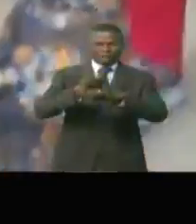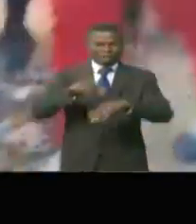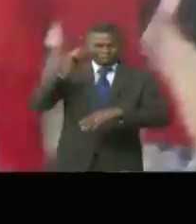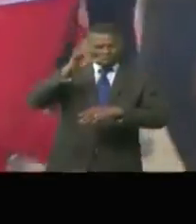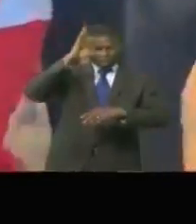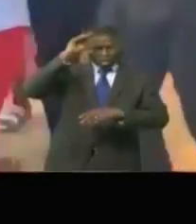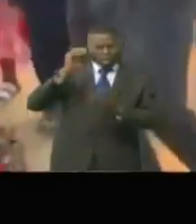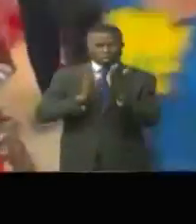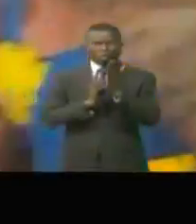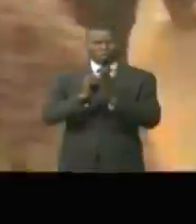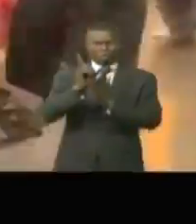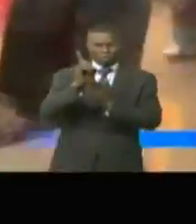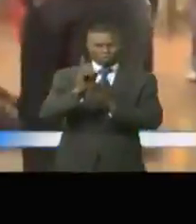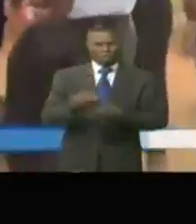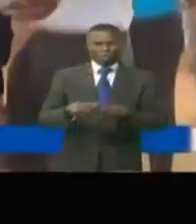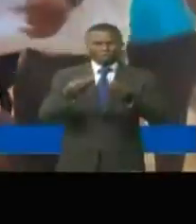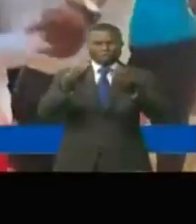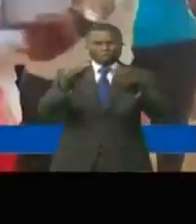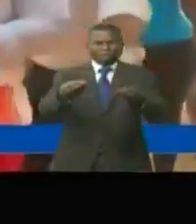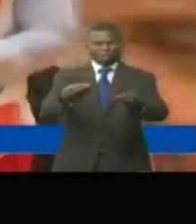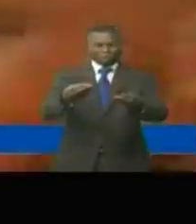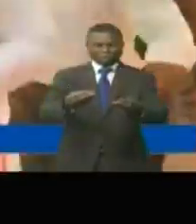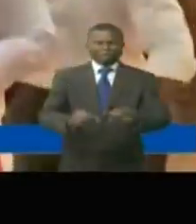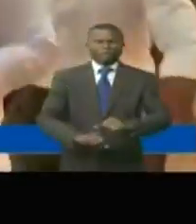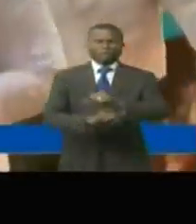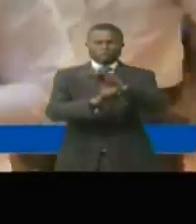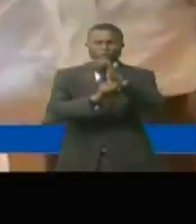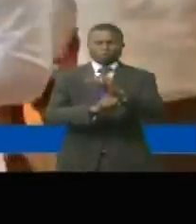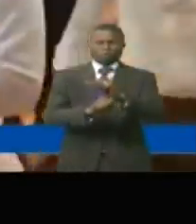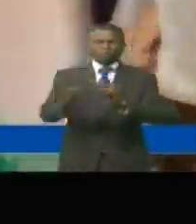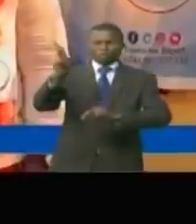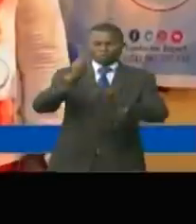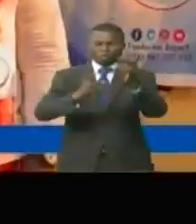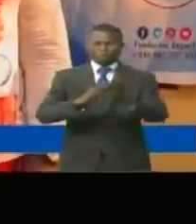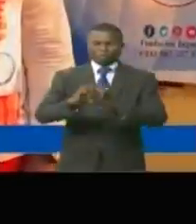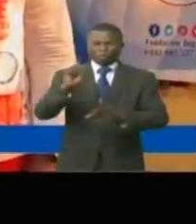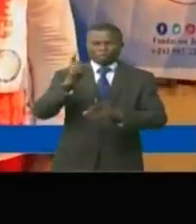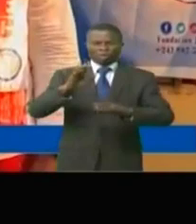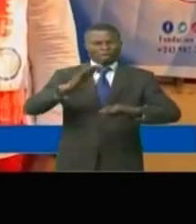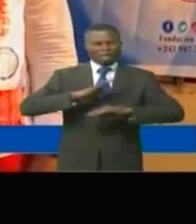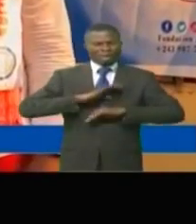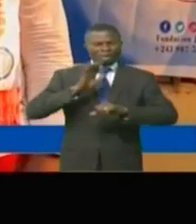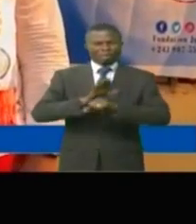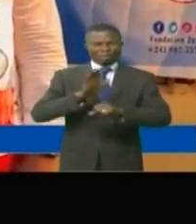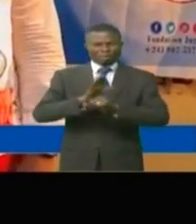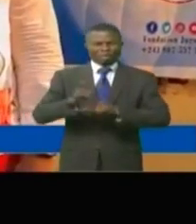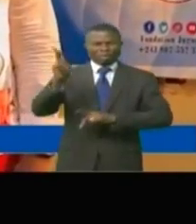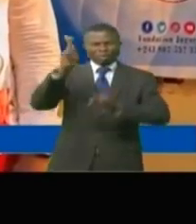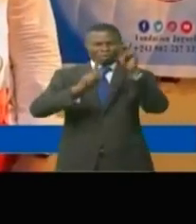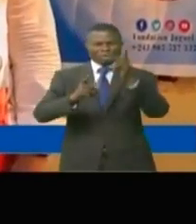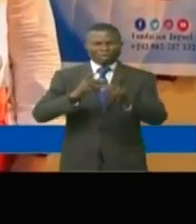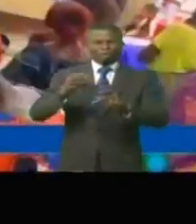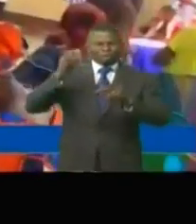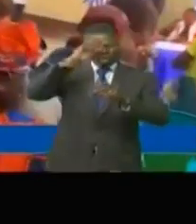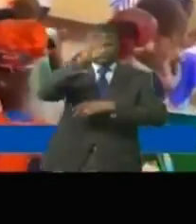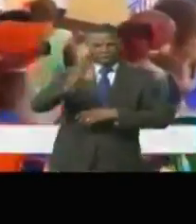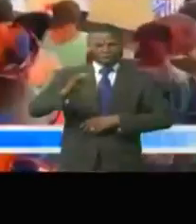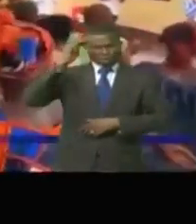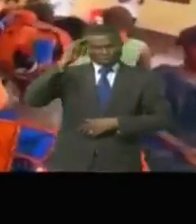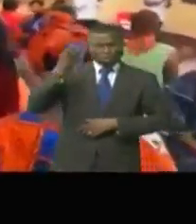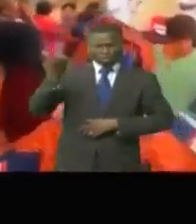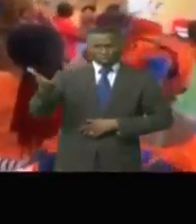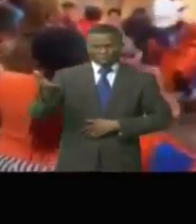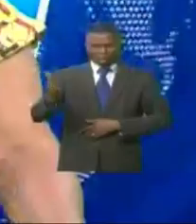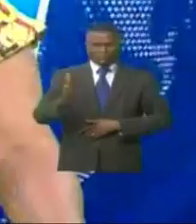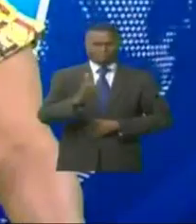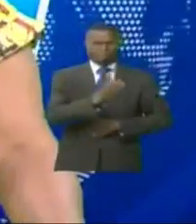du développement, apporte sa pierre à l'édifice, ce à la grande satisfaction des bénéficiaires, souvent plongés